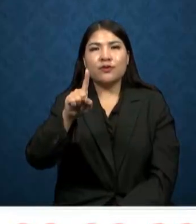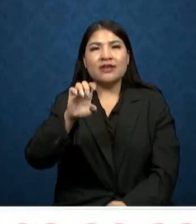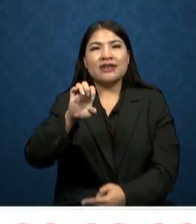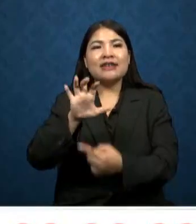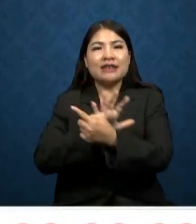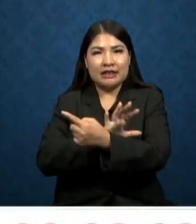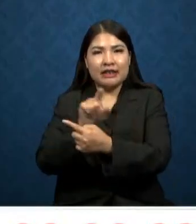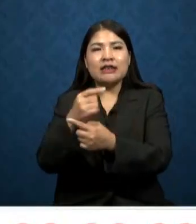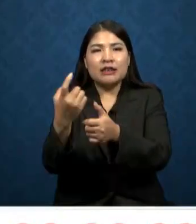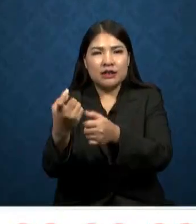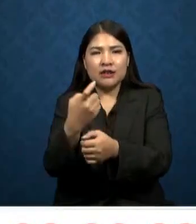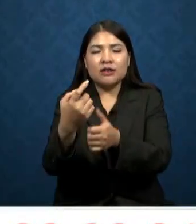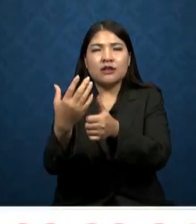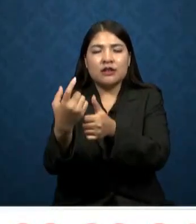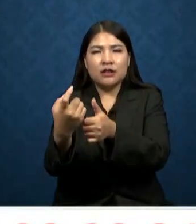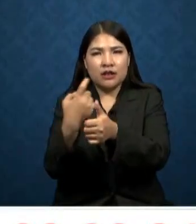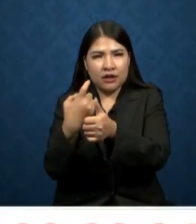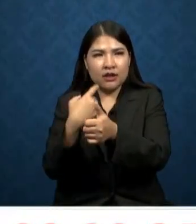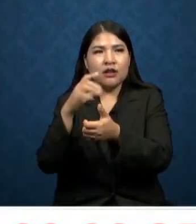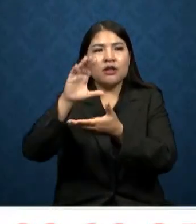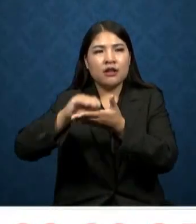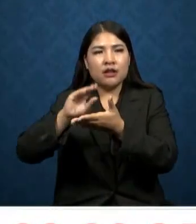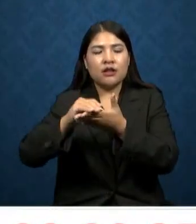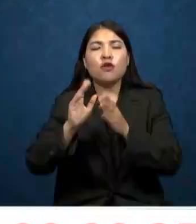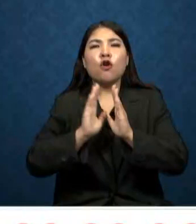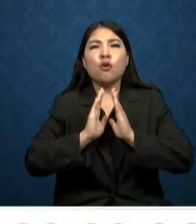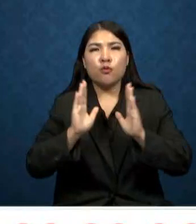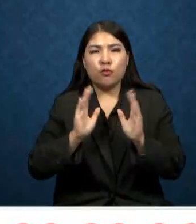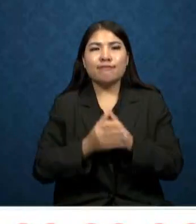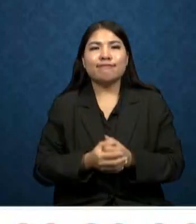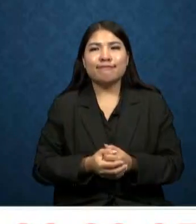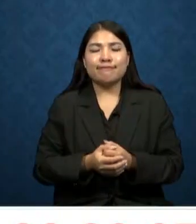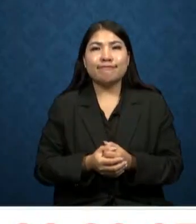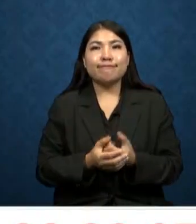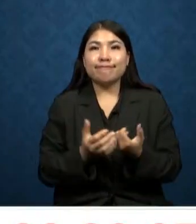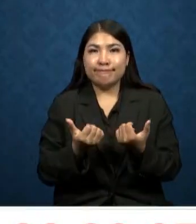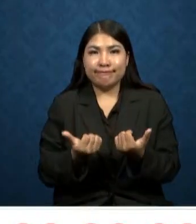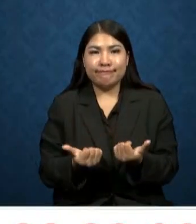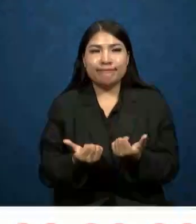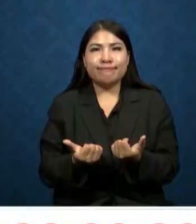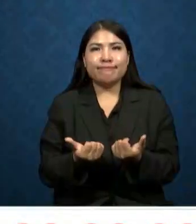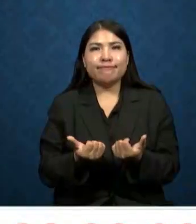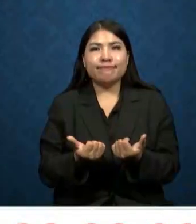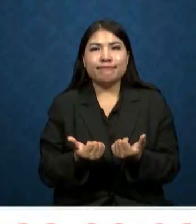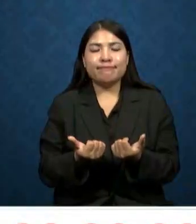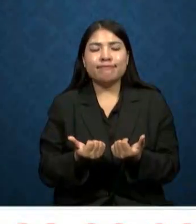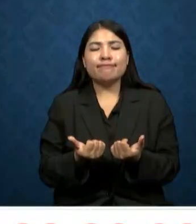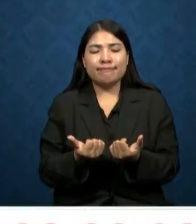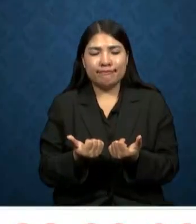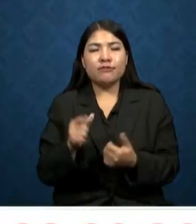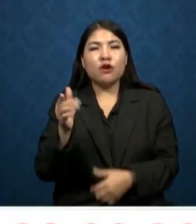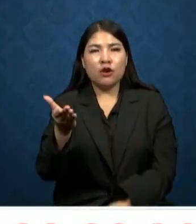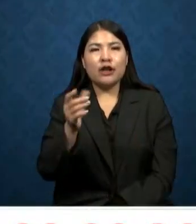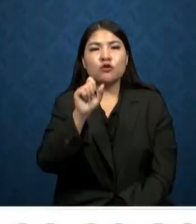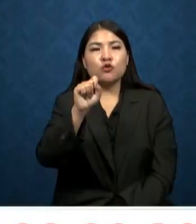คณะกรรมาธิการนะครับสำหรับกรณีเอ่อของของข้อสังเกตของท่านสุรเดช